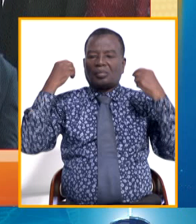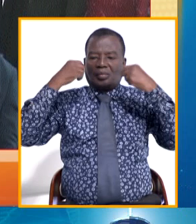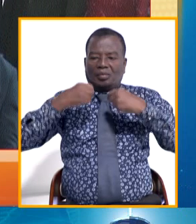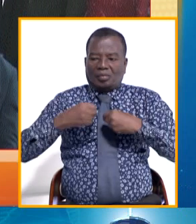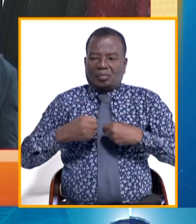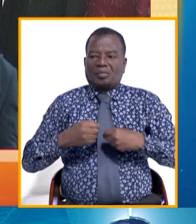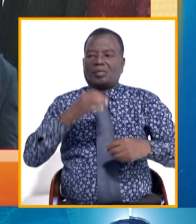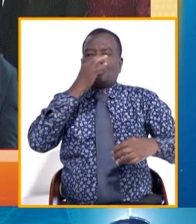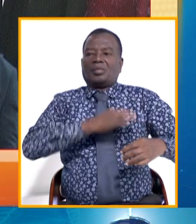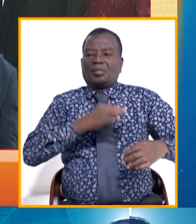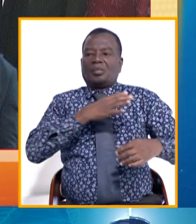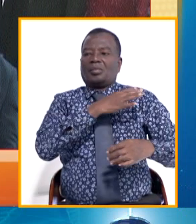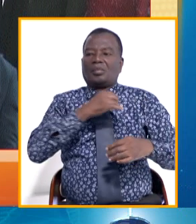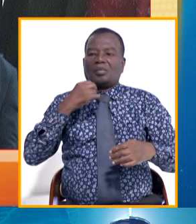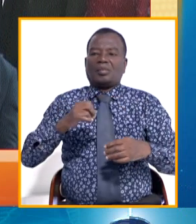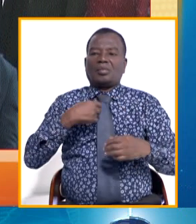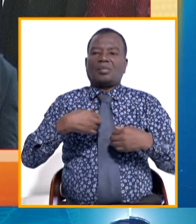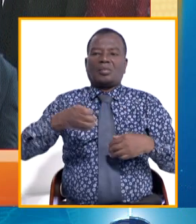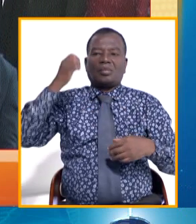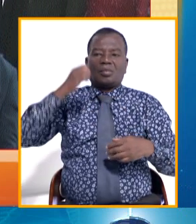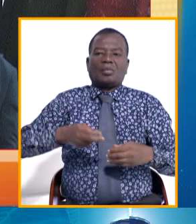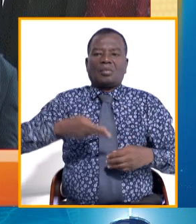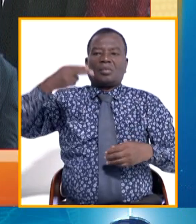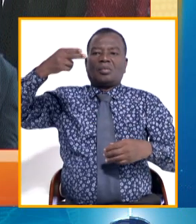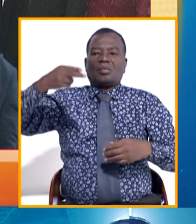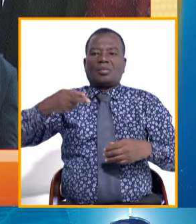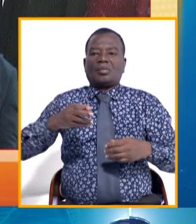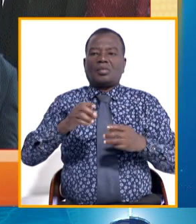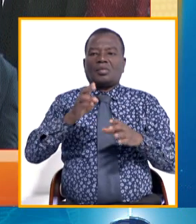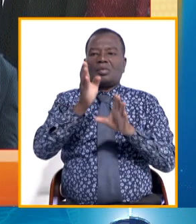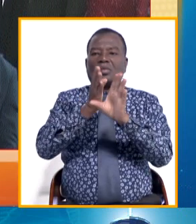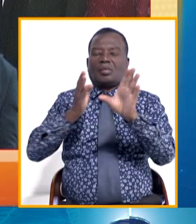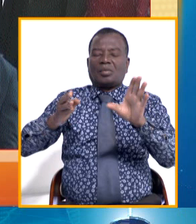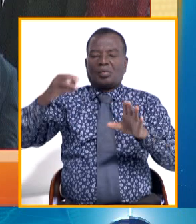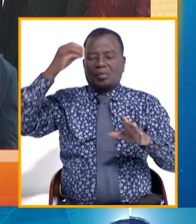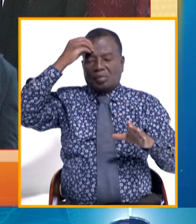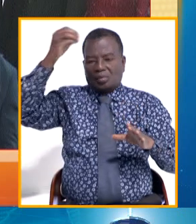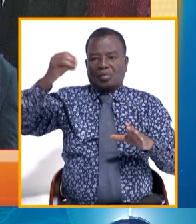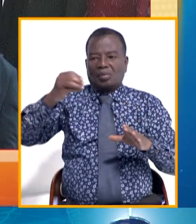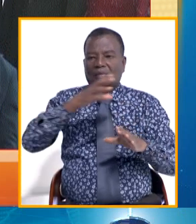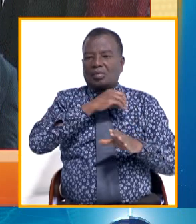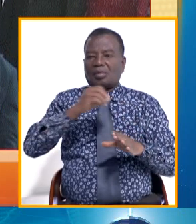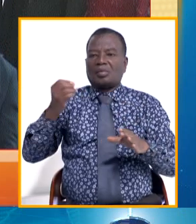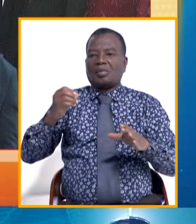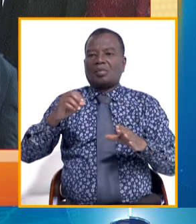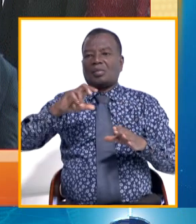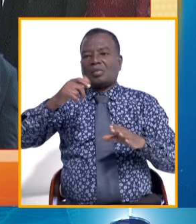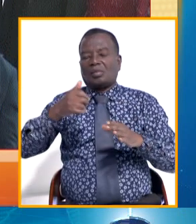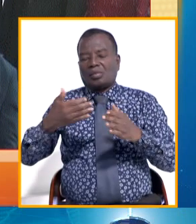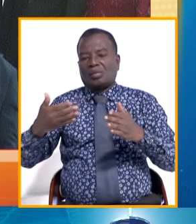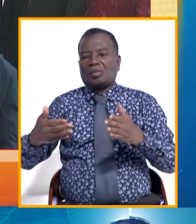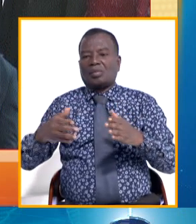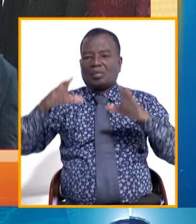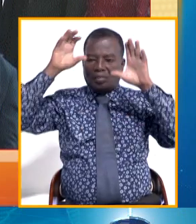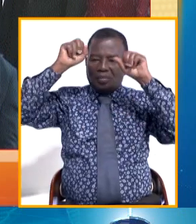de l'Ordre national. Ils ont été élevés au rang d'officier dans l'Ordre national et de chevalier dans l'Ordre national. C'est